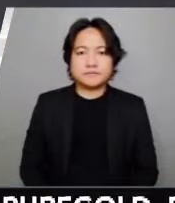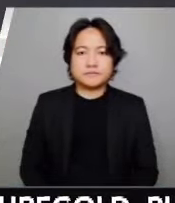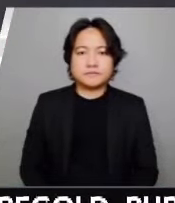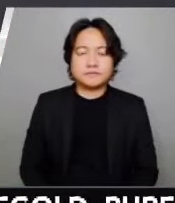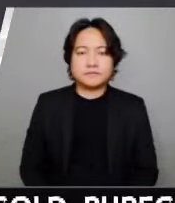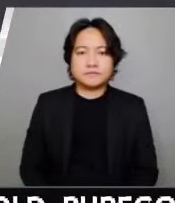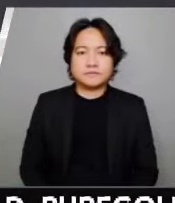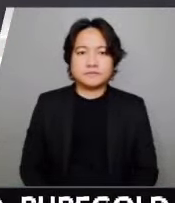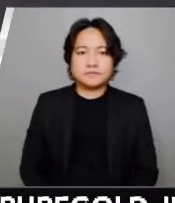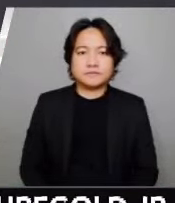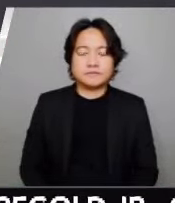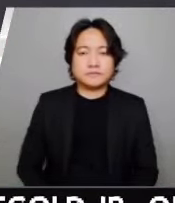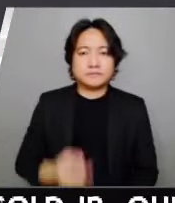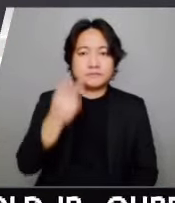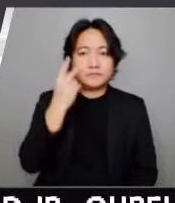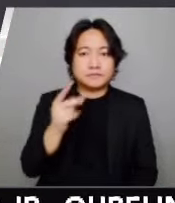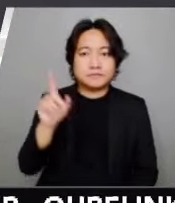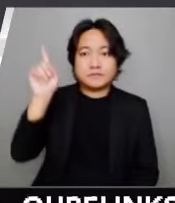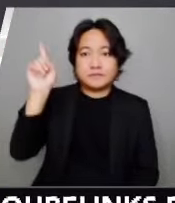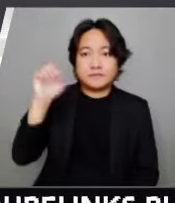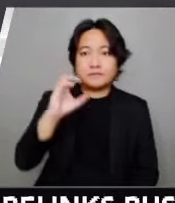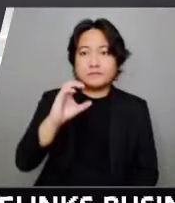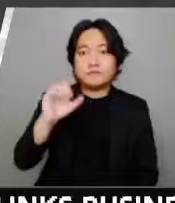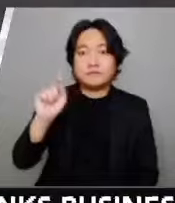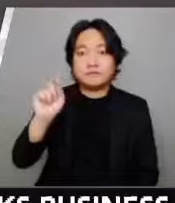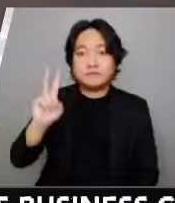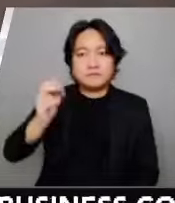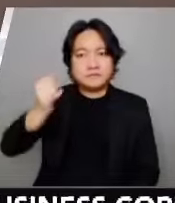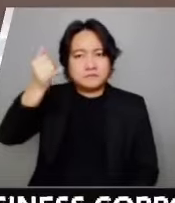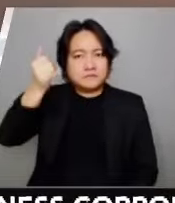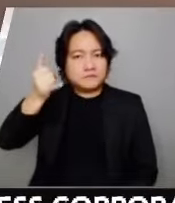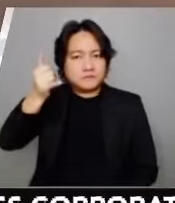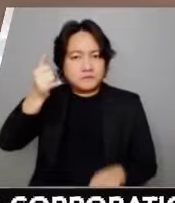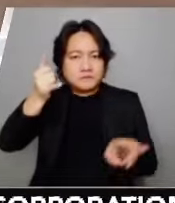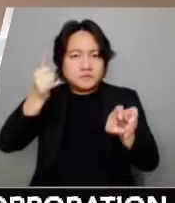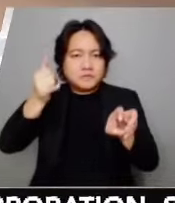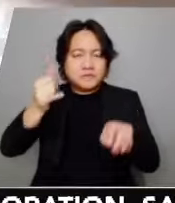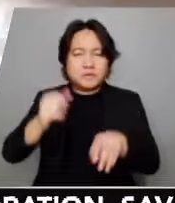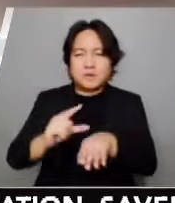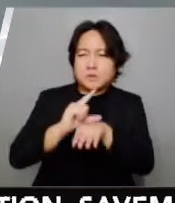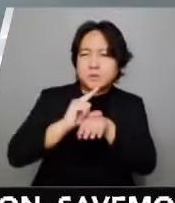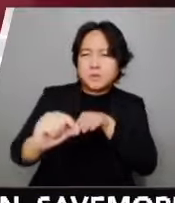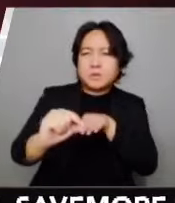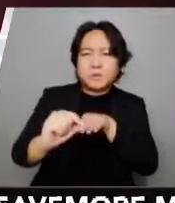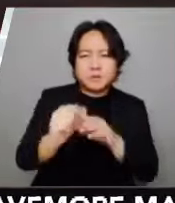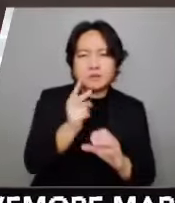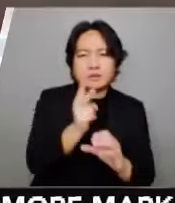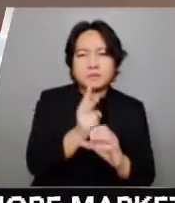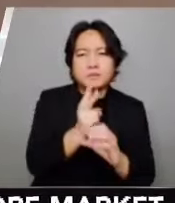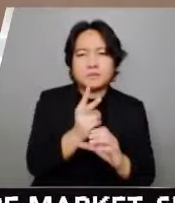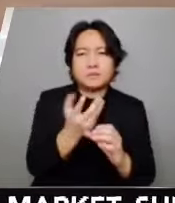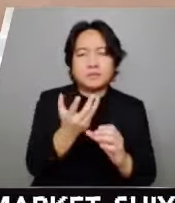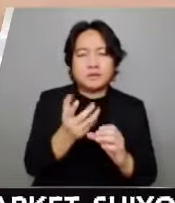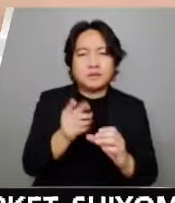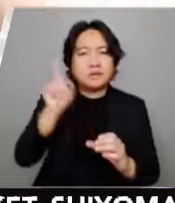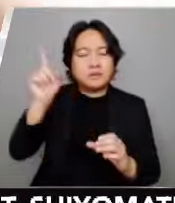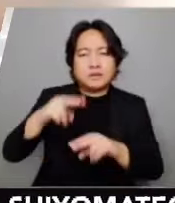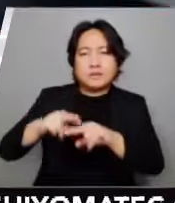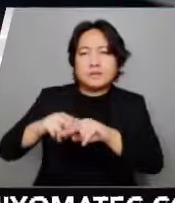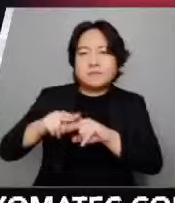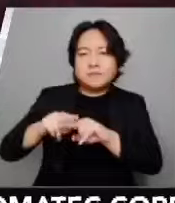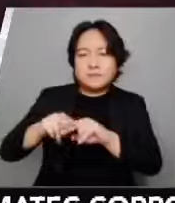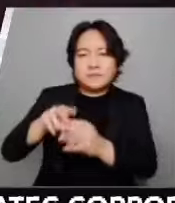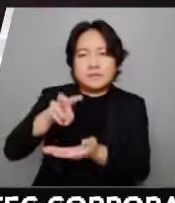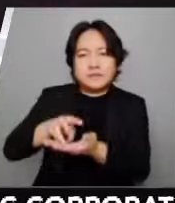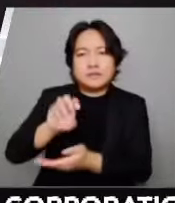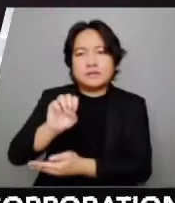Sa kuhang ito ng CCTV camera, makikita ang mabilis na takbo ng isang utility van sa San Carlos, Pangasinan. Ilang saglit pa, nakasalubong